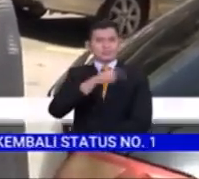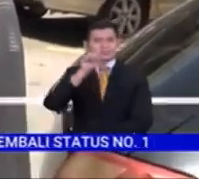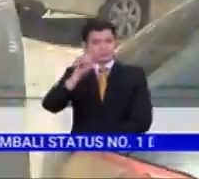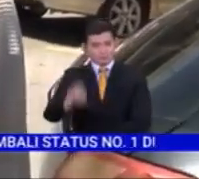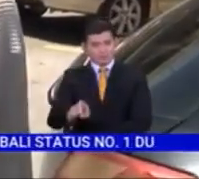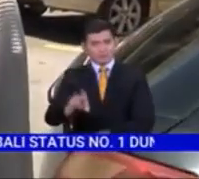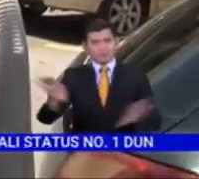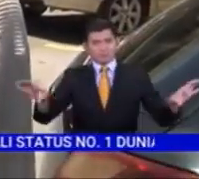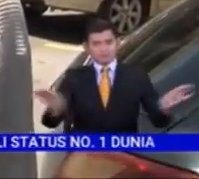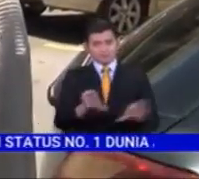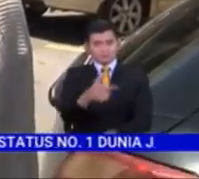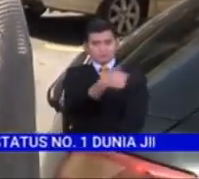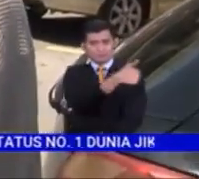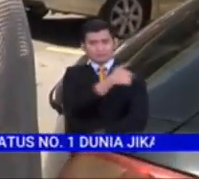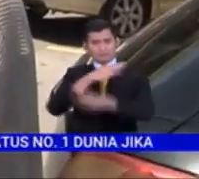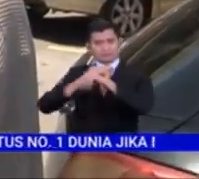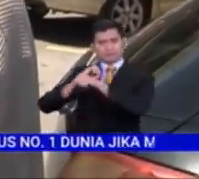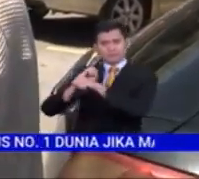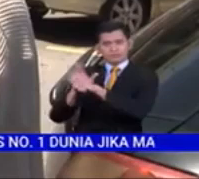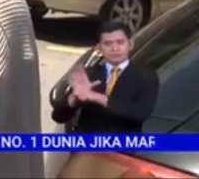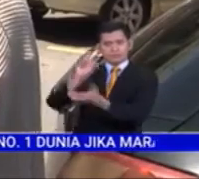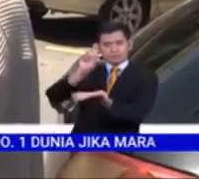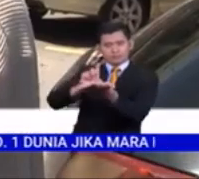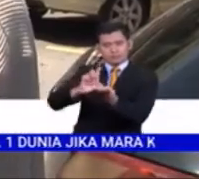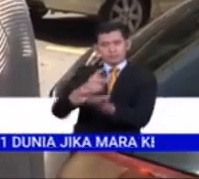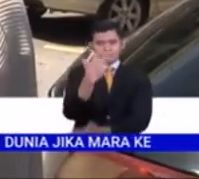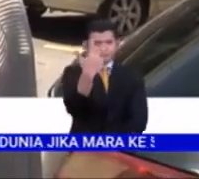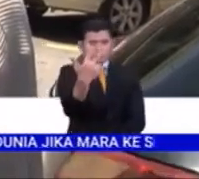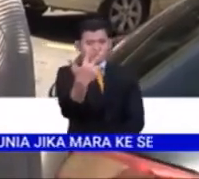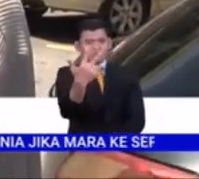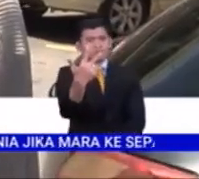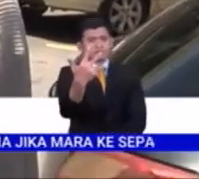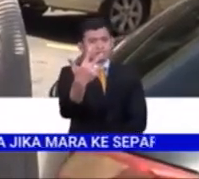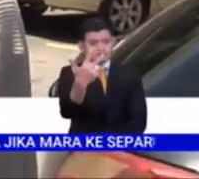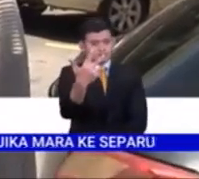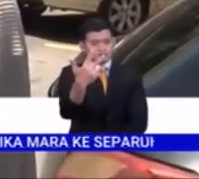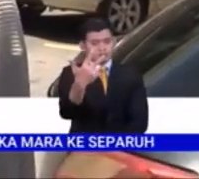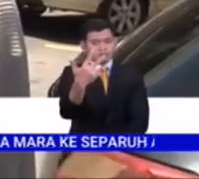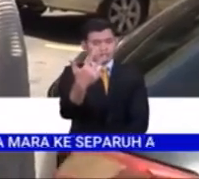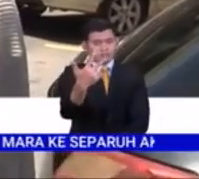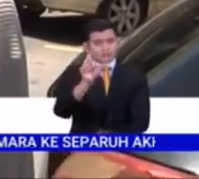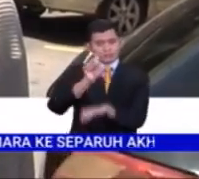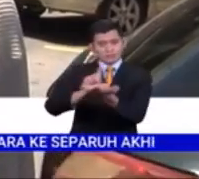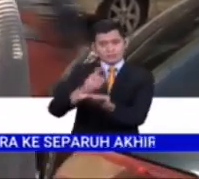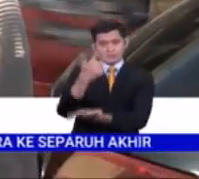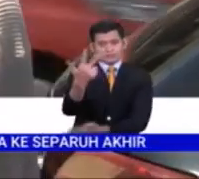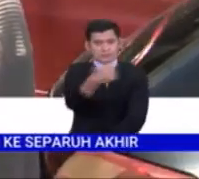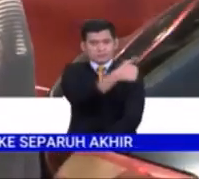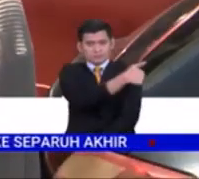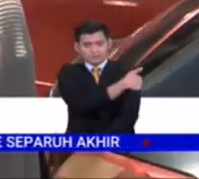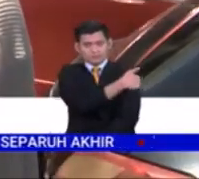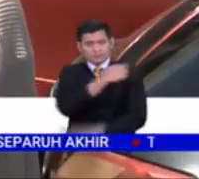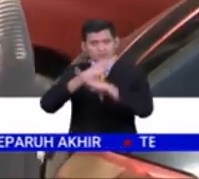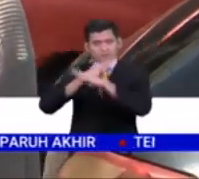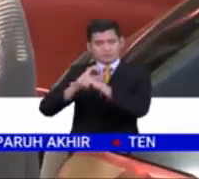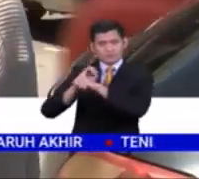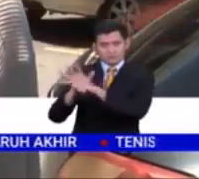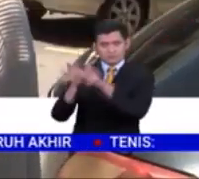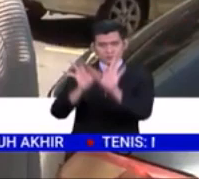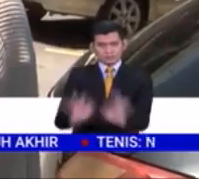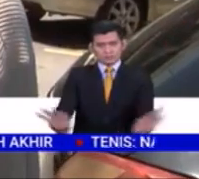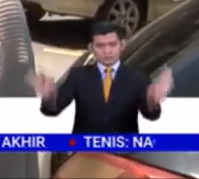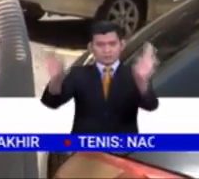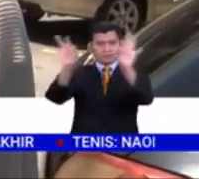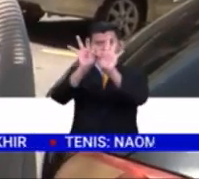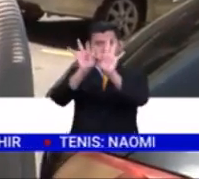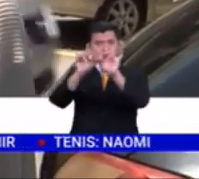booster. Sebab one of the solution, macam dia orang pun nak resolve masalah ni, so like booster tu one of the macam mana dia orang